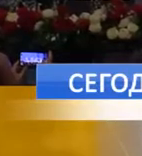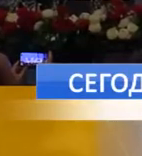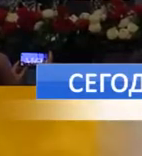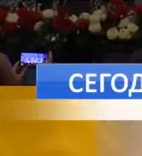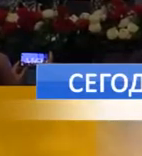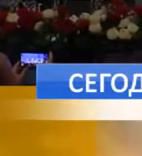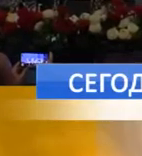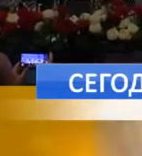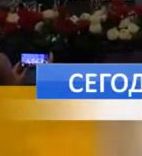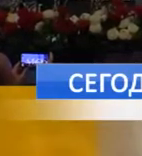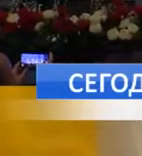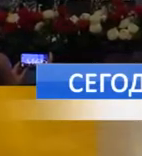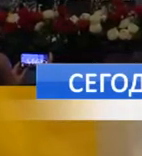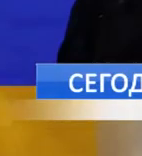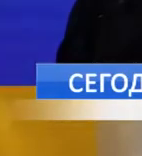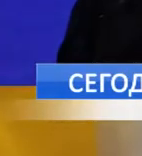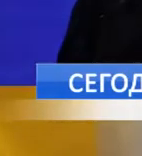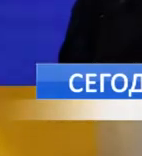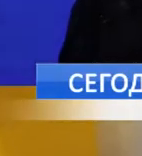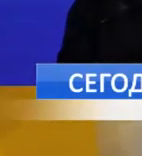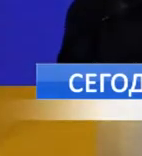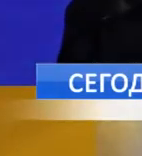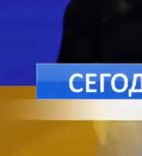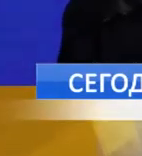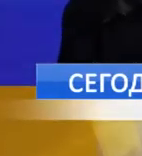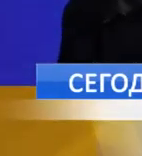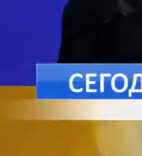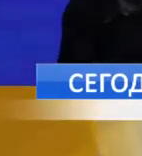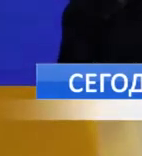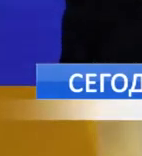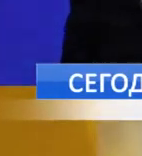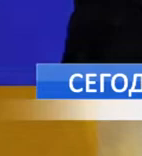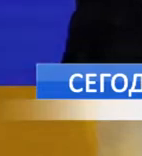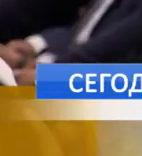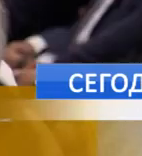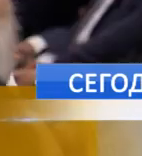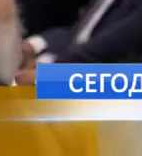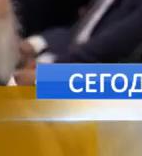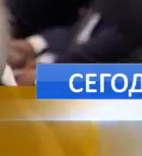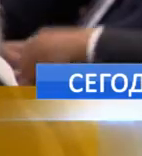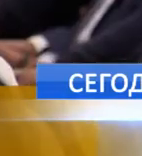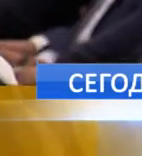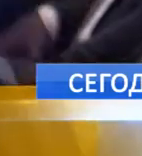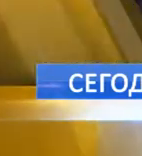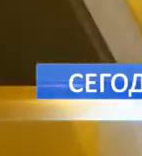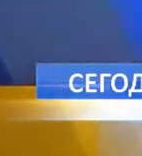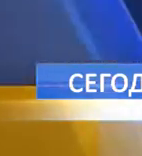Я, ты, он, она. Социальная модернизация стала главным вопросом областной сессии Ассамблеи народа Казахстана.